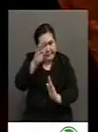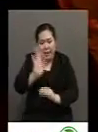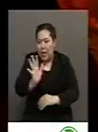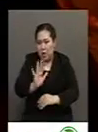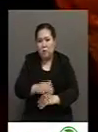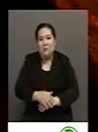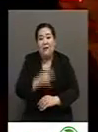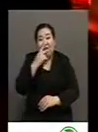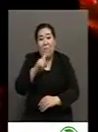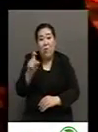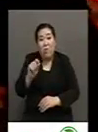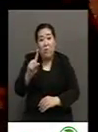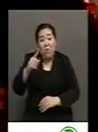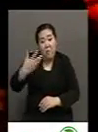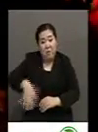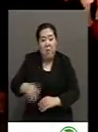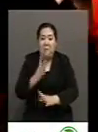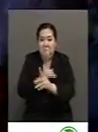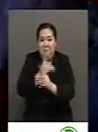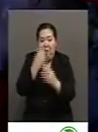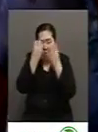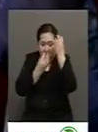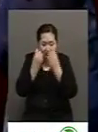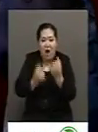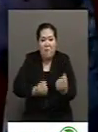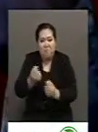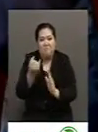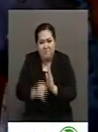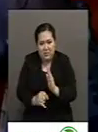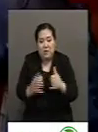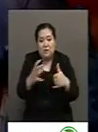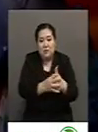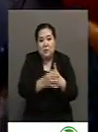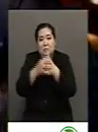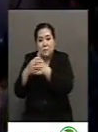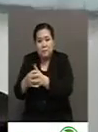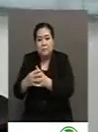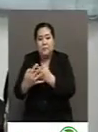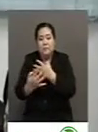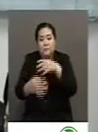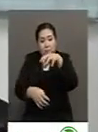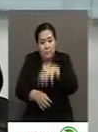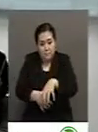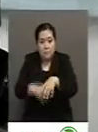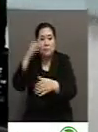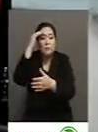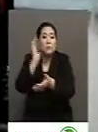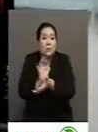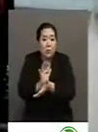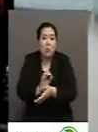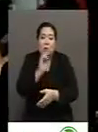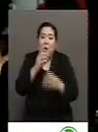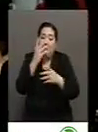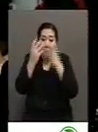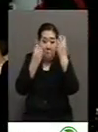ต์ดังนั้นคือแน่นอนนะคะว่าตอนนี้น่าจะเข้าข่ายเมาแล้วขับแล้วค่ะดังนั้นจึงนำตัวมาที่สพเสม็ดตั้งข้อหาเมาแล้วขับฝ่าฝืนสัญญาณ